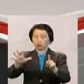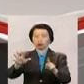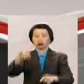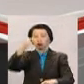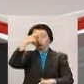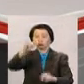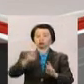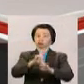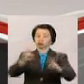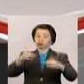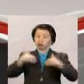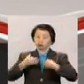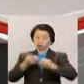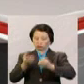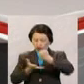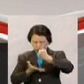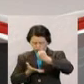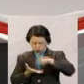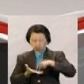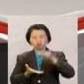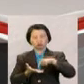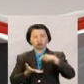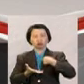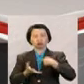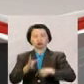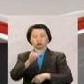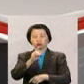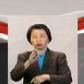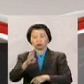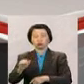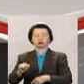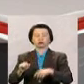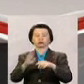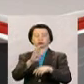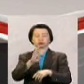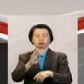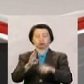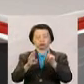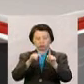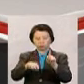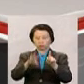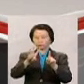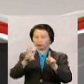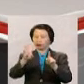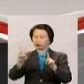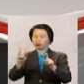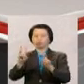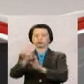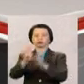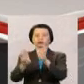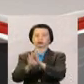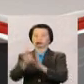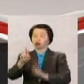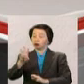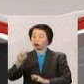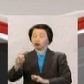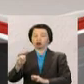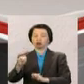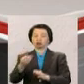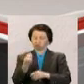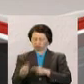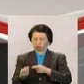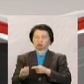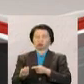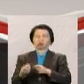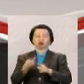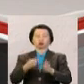baki sedia ada dalam tabung bayaran balik cukai TBBC hanya 1.486 bilion ringgit, jauh lebih rendah